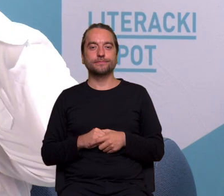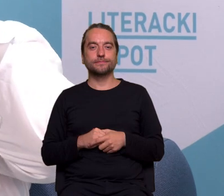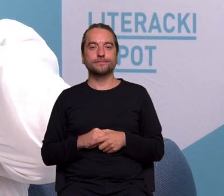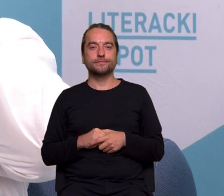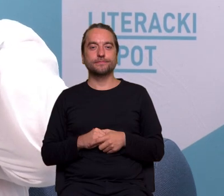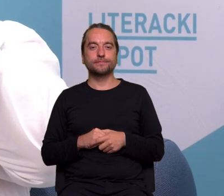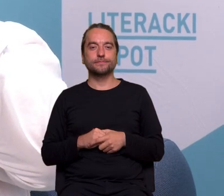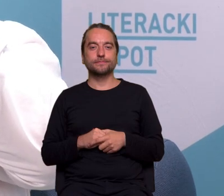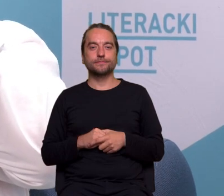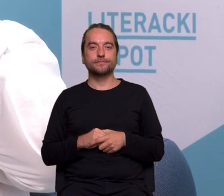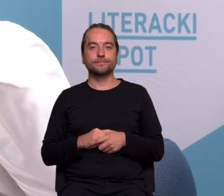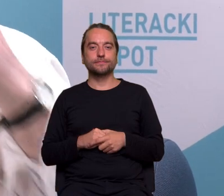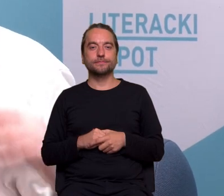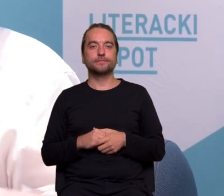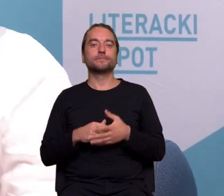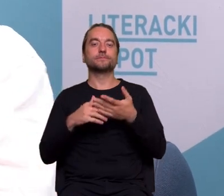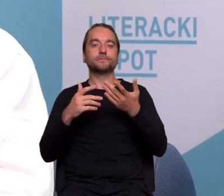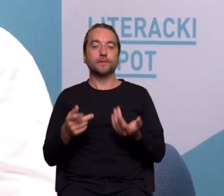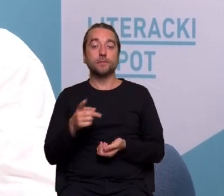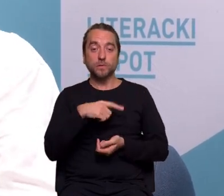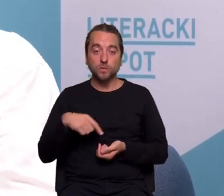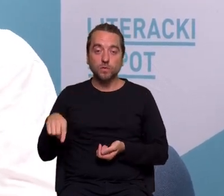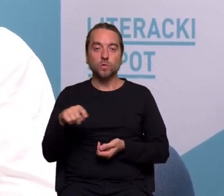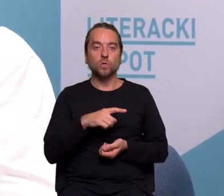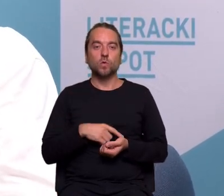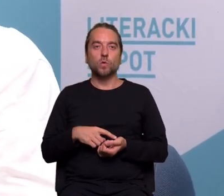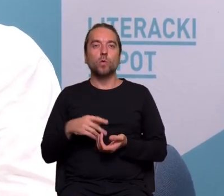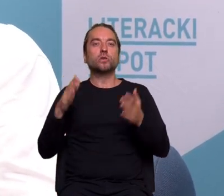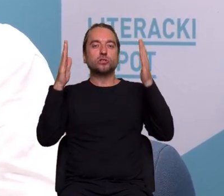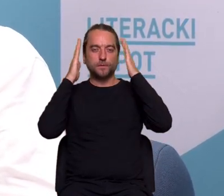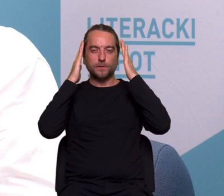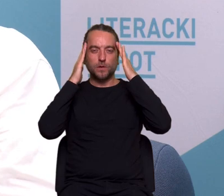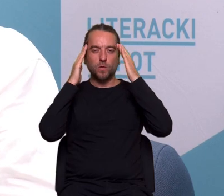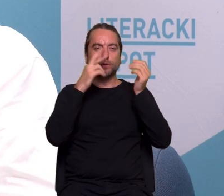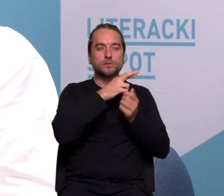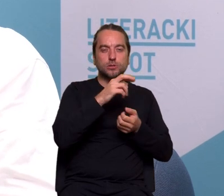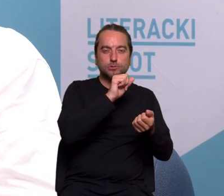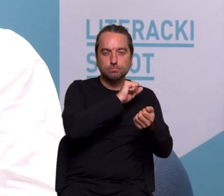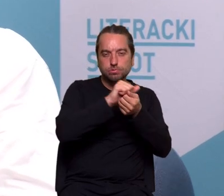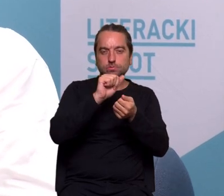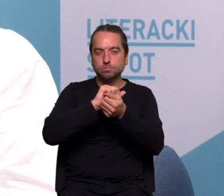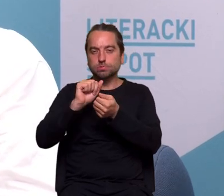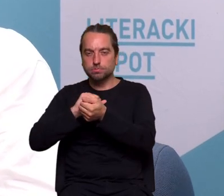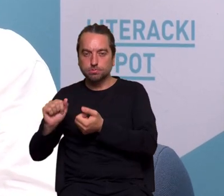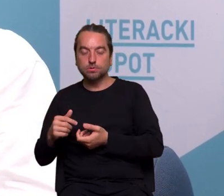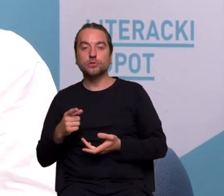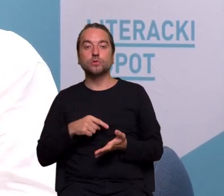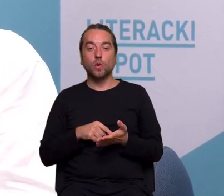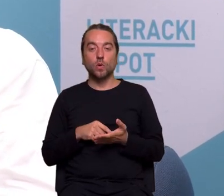oprócz tego, co tutaj nazywamy świadomym niszczeniem rzeczy, wtedy miała miejsce też